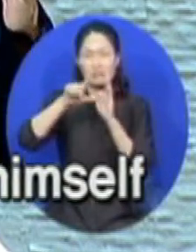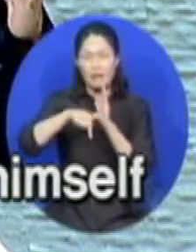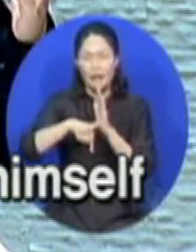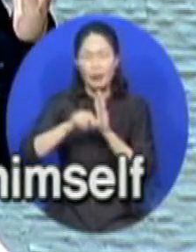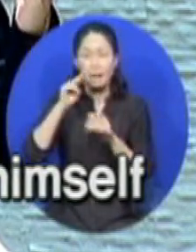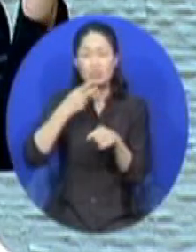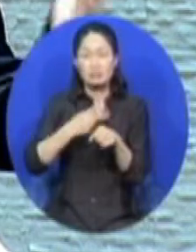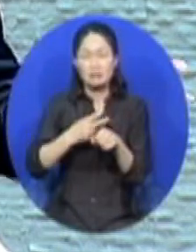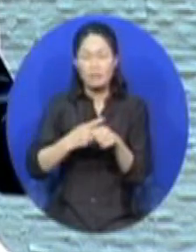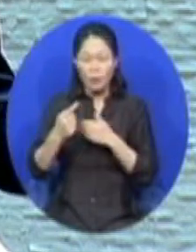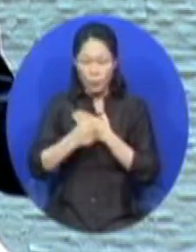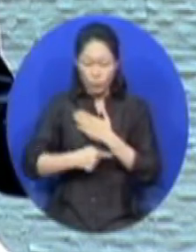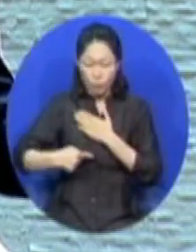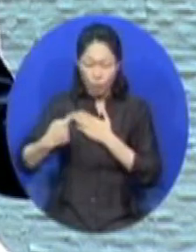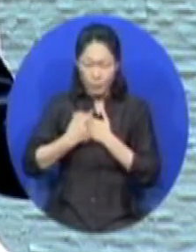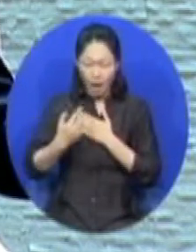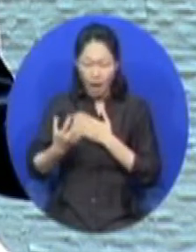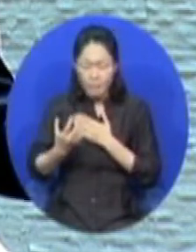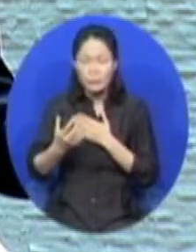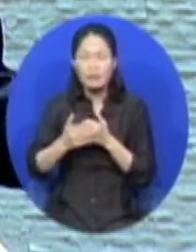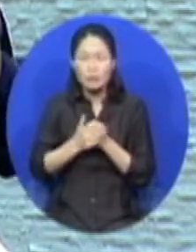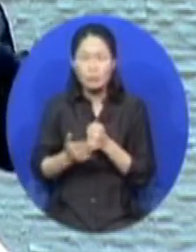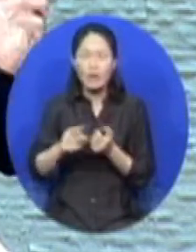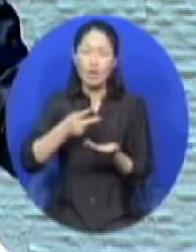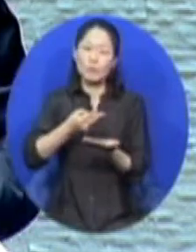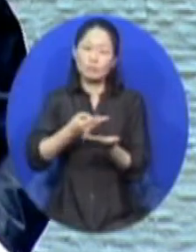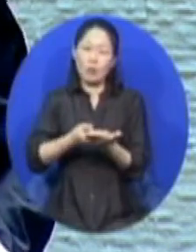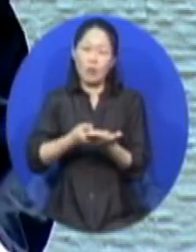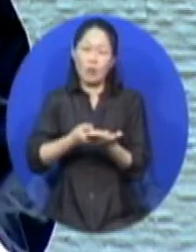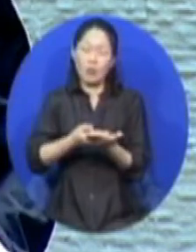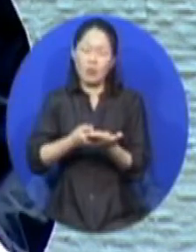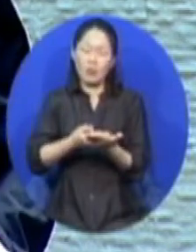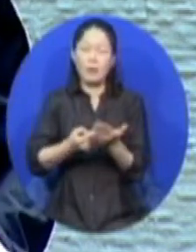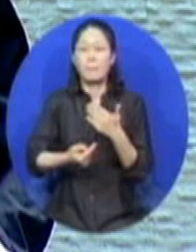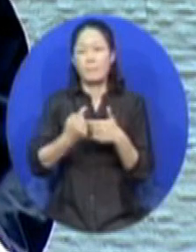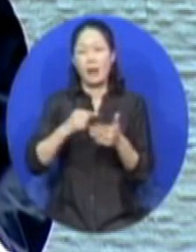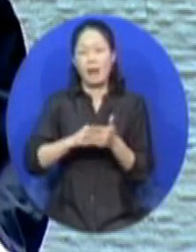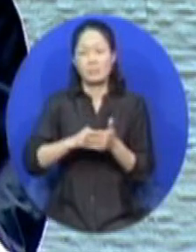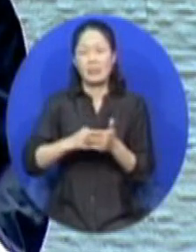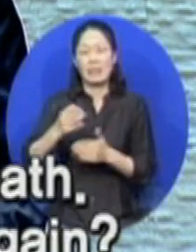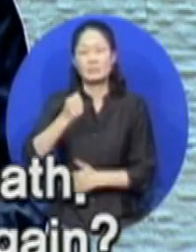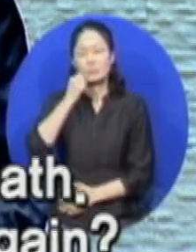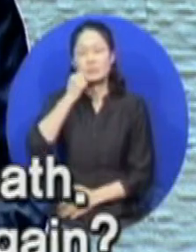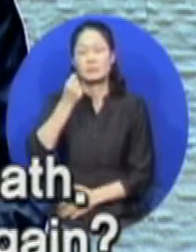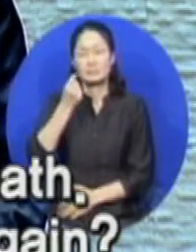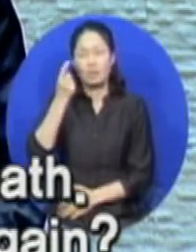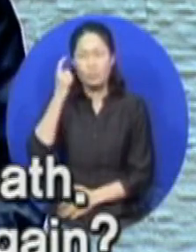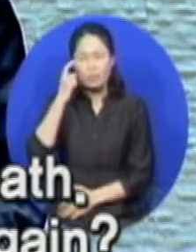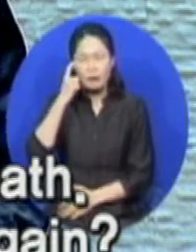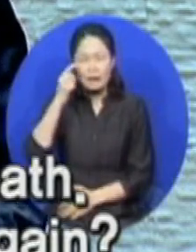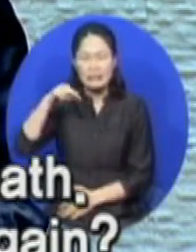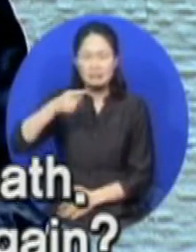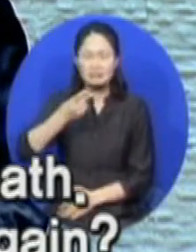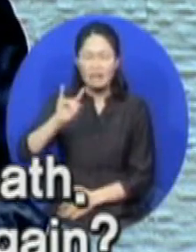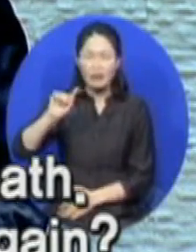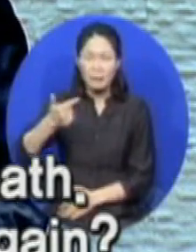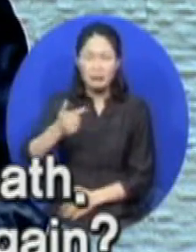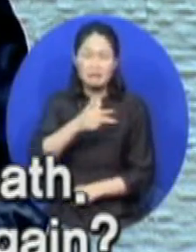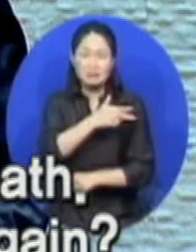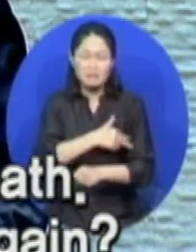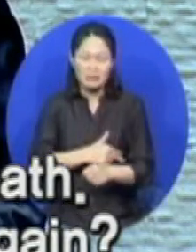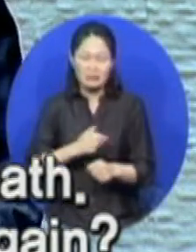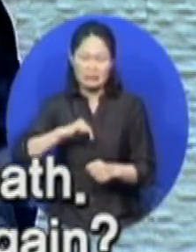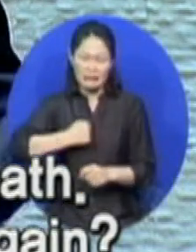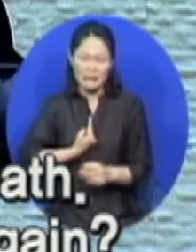아프다고 이렇게 누워있을 마음 갖지 못했을 것 같아요 스데반 집사를 자기는 애를 죽였는데